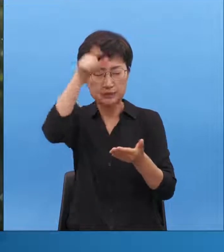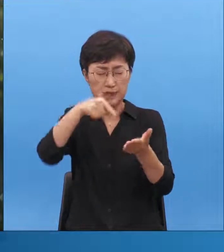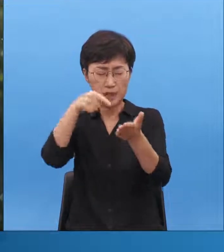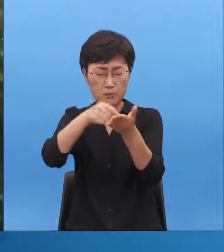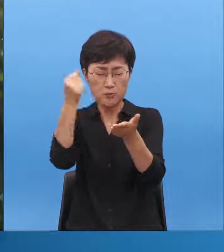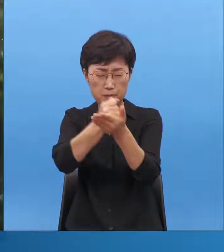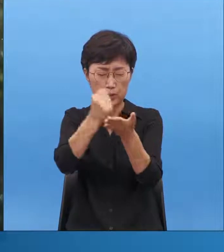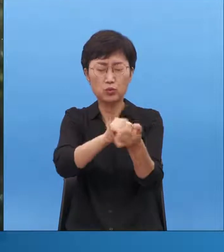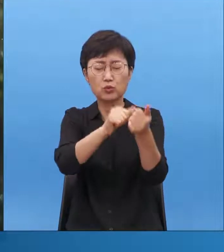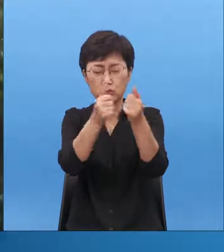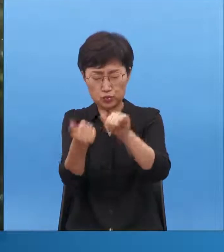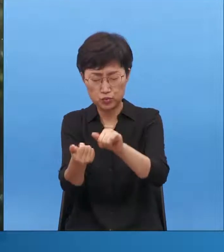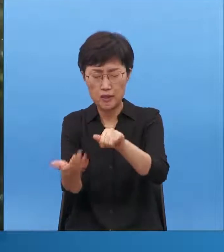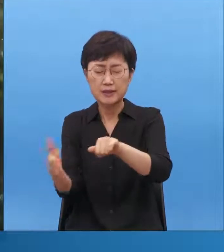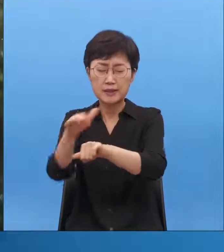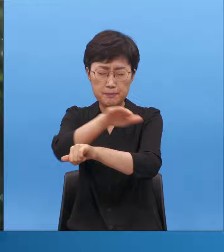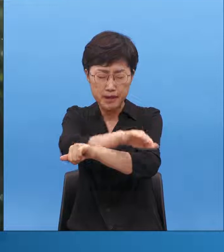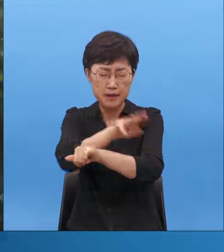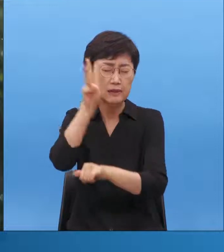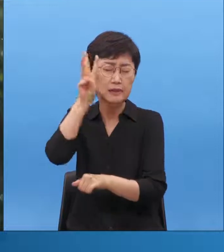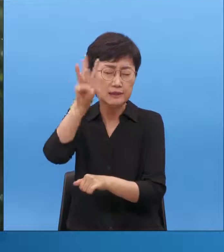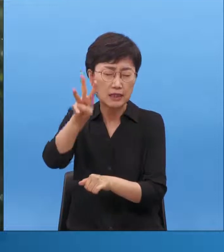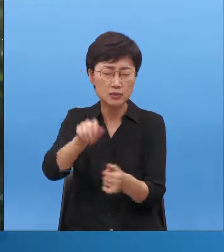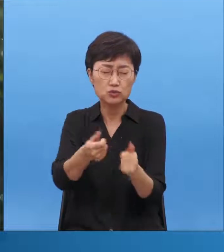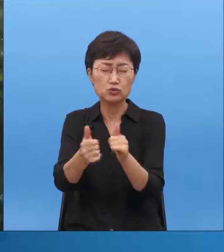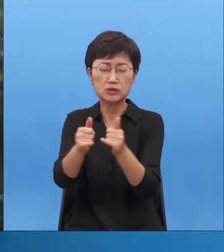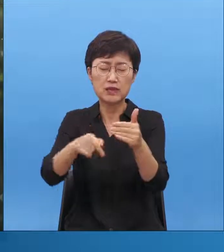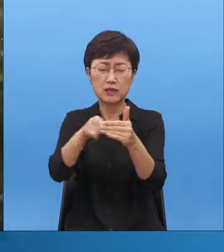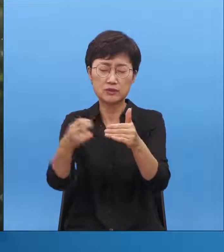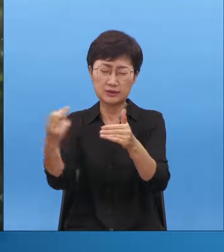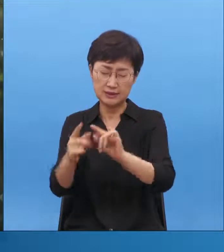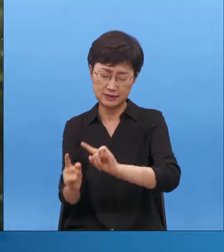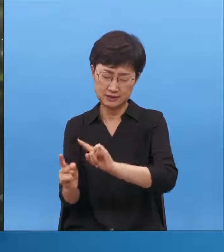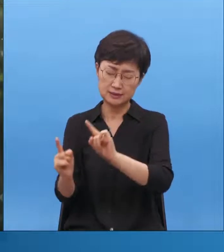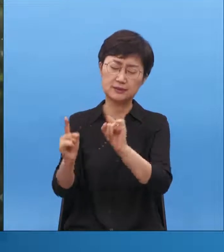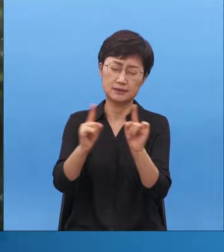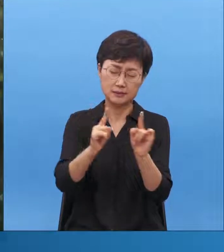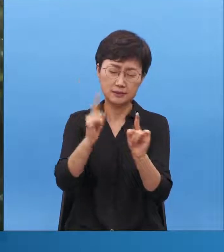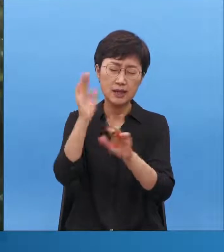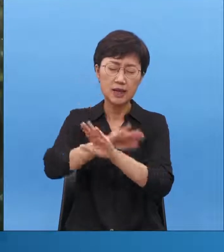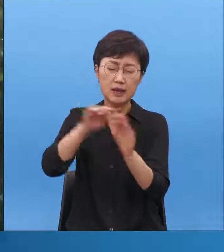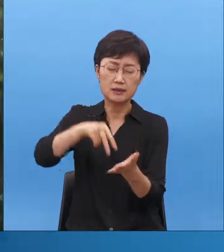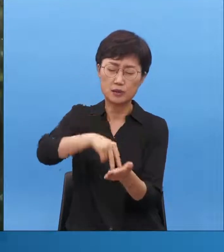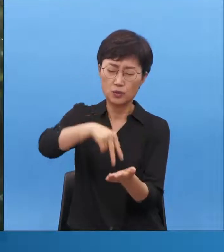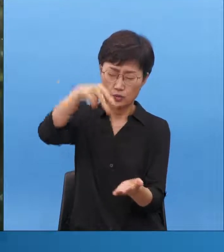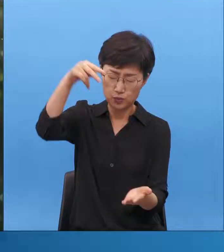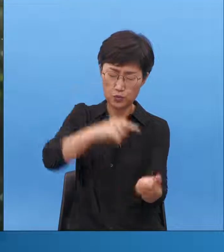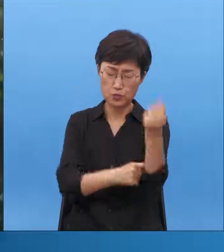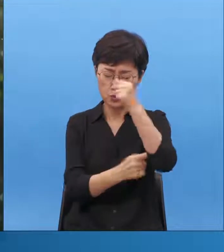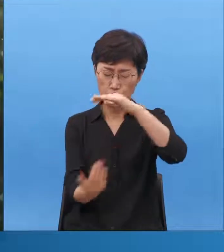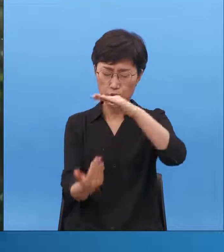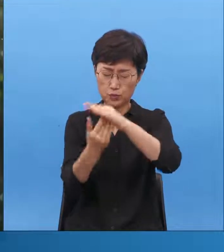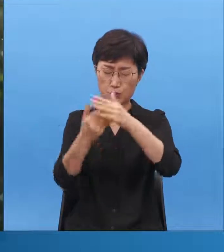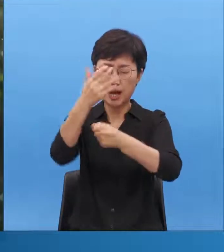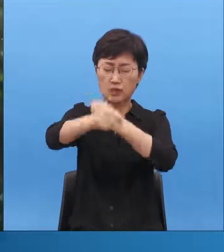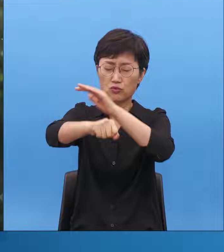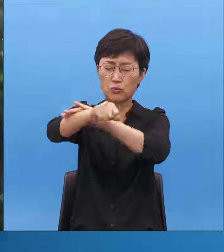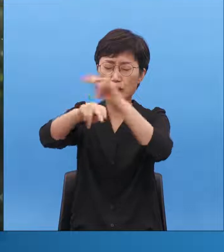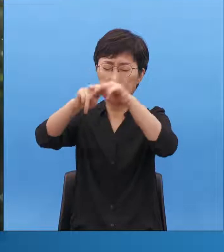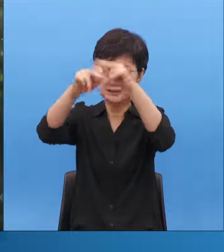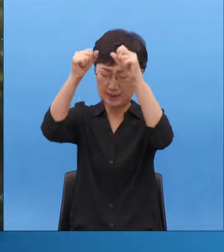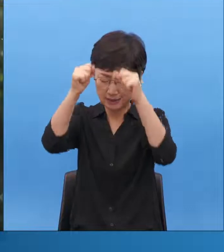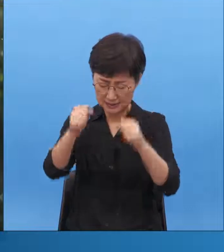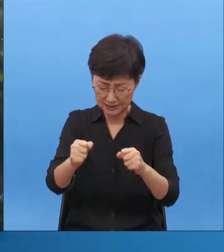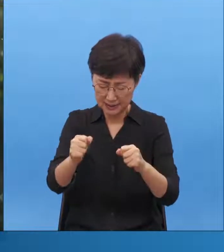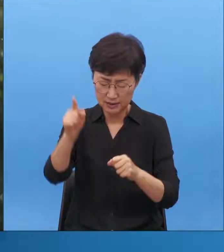박혀 죽으시고 장사한 지 사흘 만에 중자 가운데서 다시 살아나셨으며 하늘에 올사 전능하신